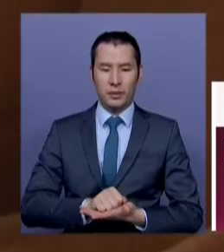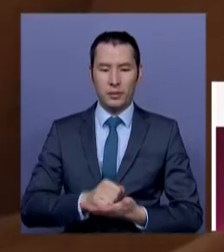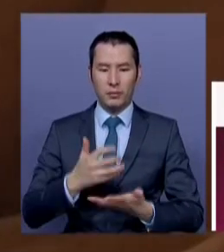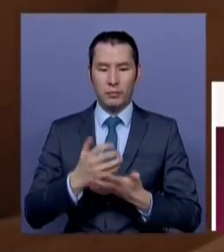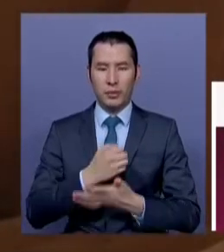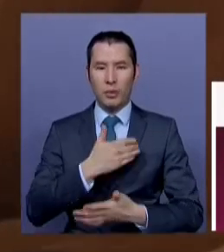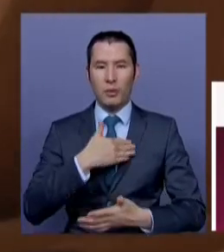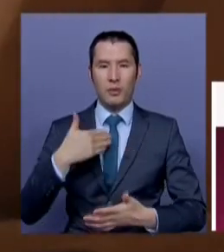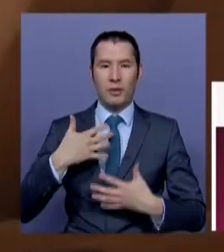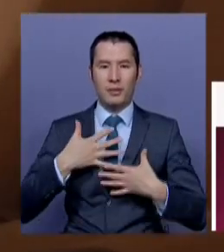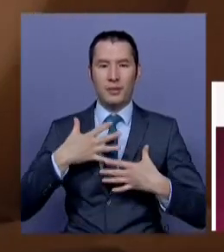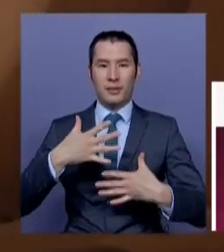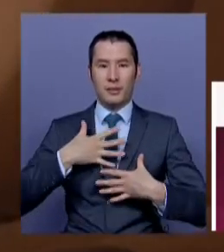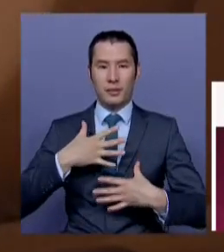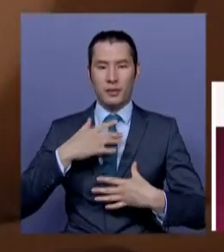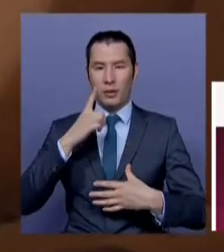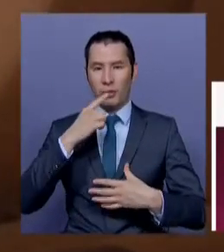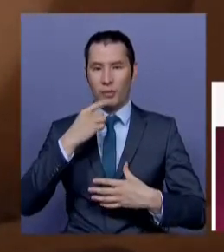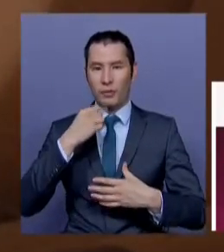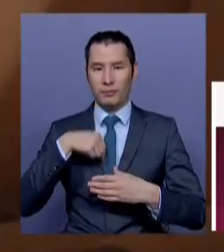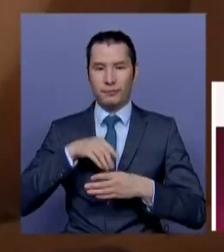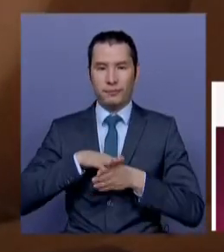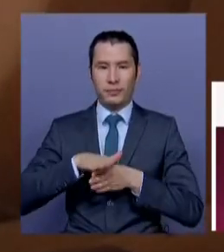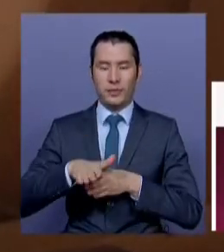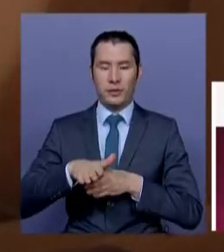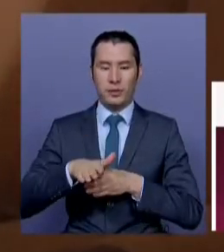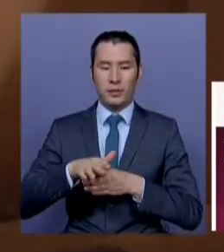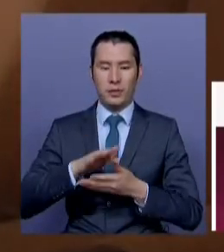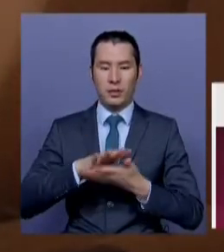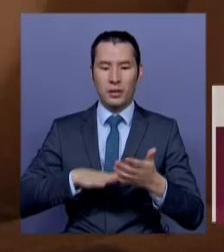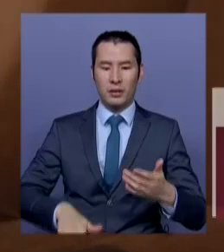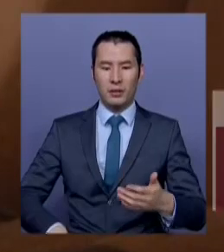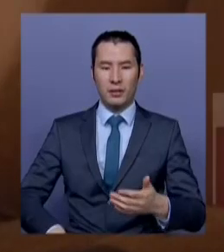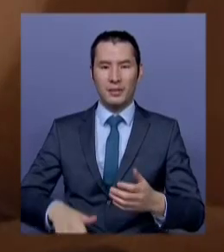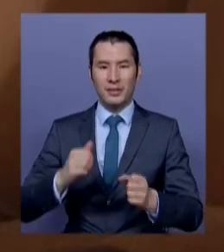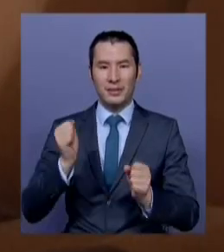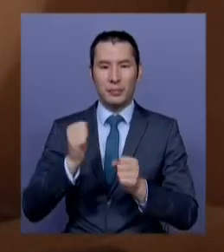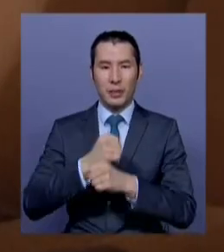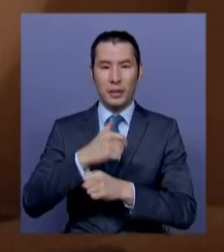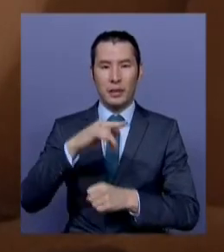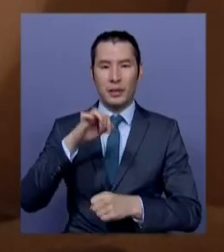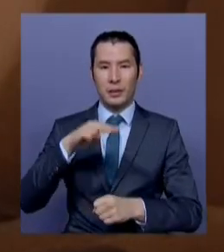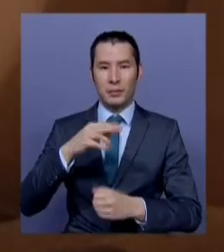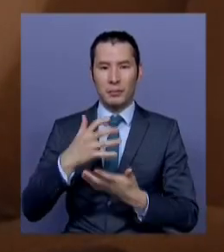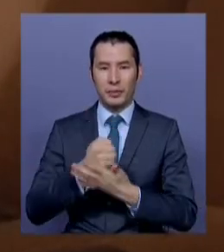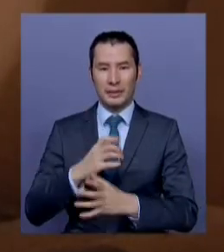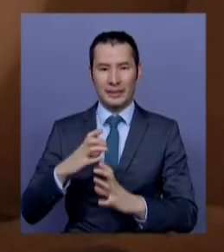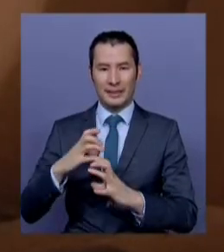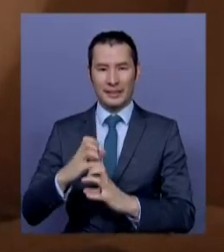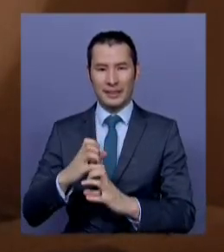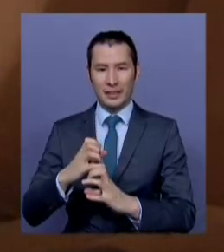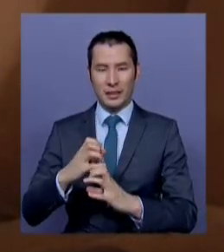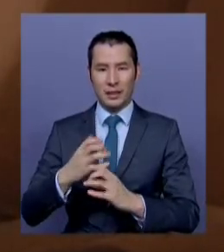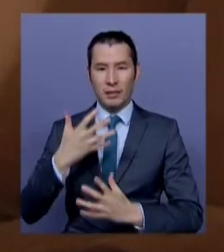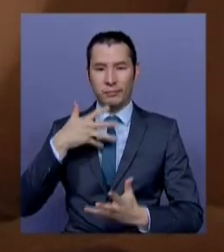қан жиналған, тамыр жарылғанда. Сосын мына аяққа салған гипс қысып қағанда мына тамырды